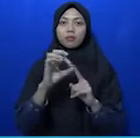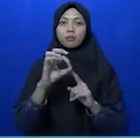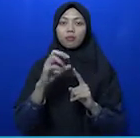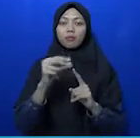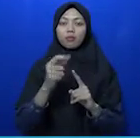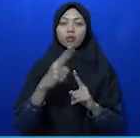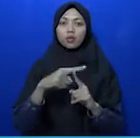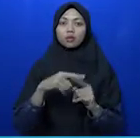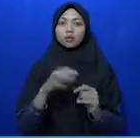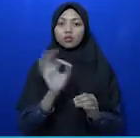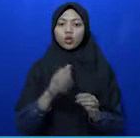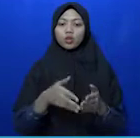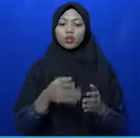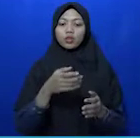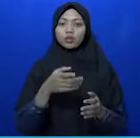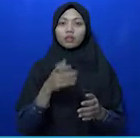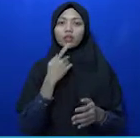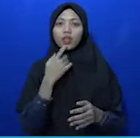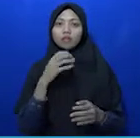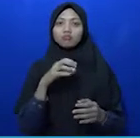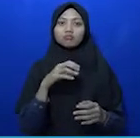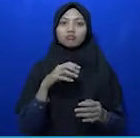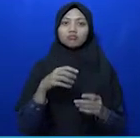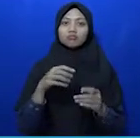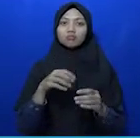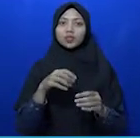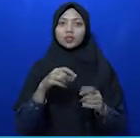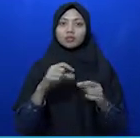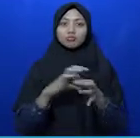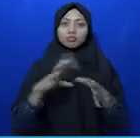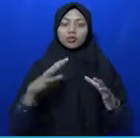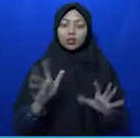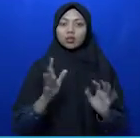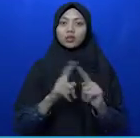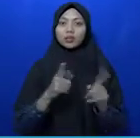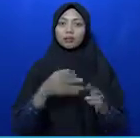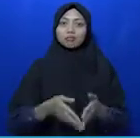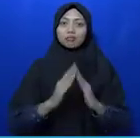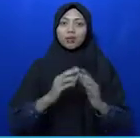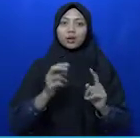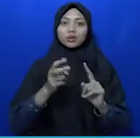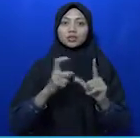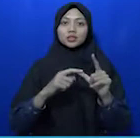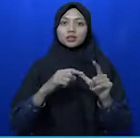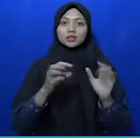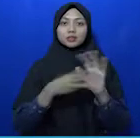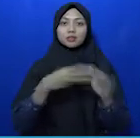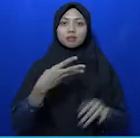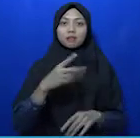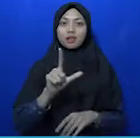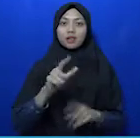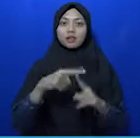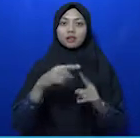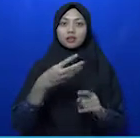termasuk pembangunan smelter, perubahan KK menjadi UPK ya. Ya, termasuk bagaimana kelanjutan